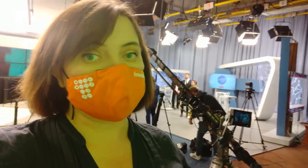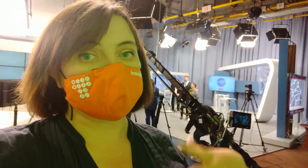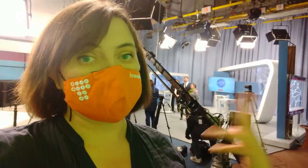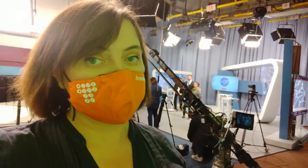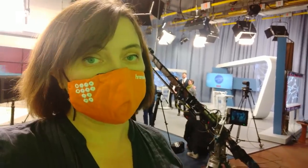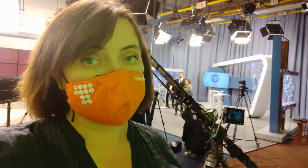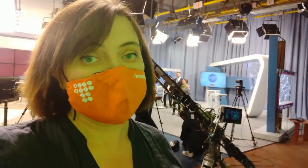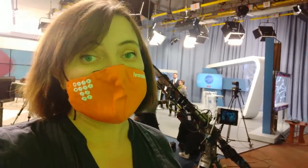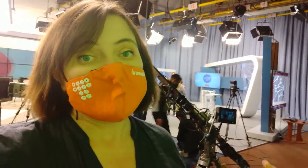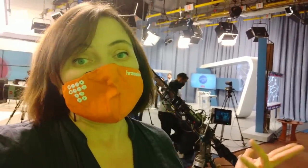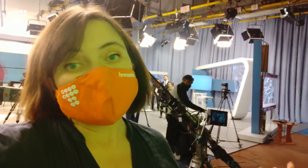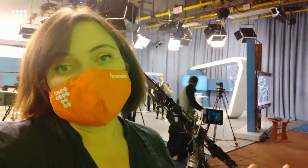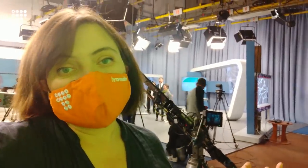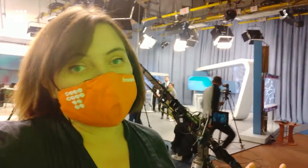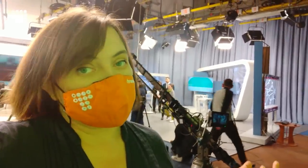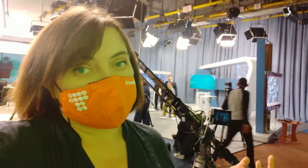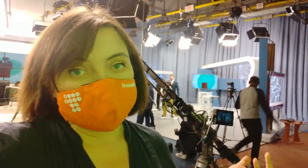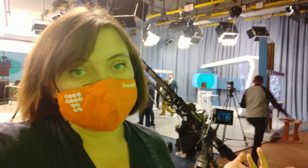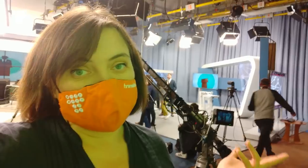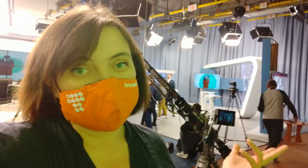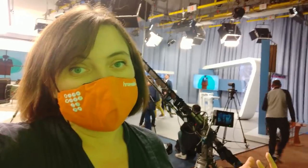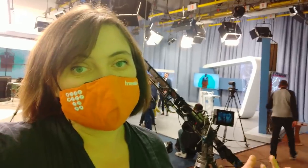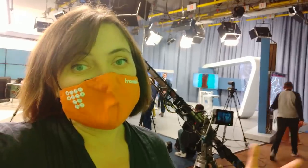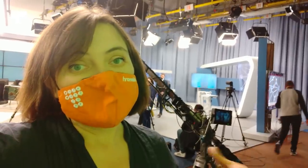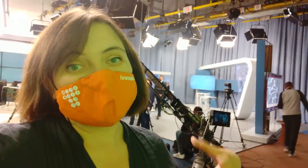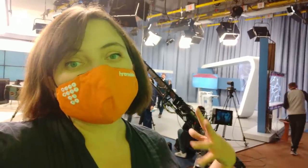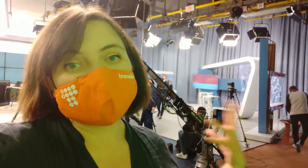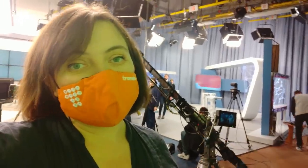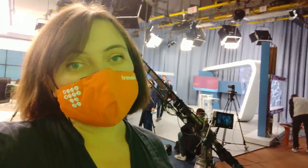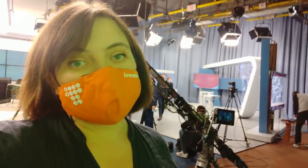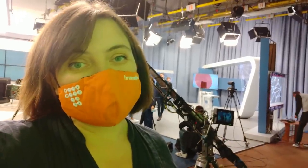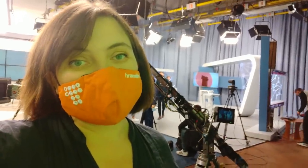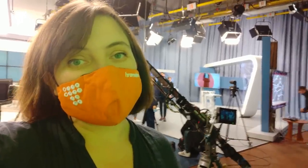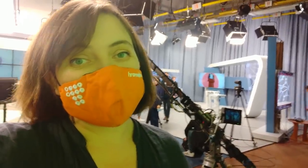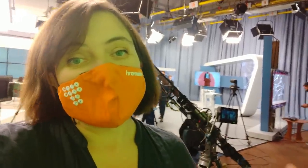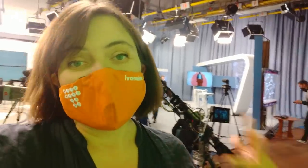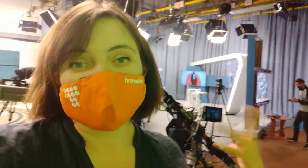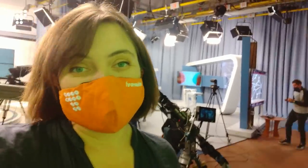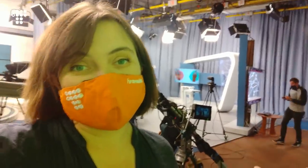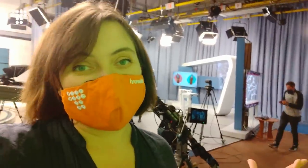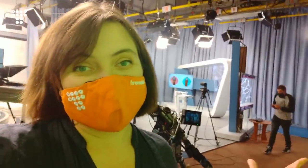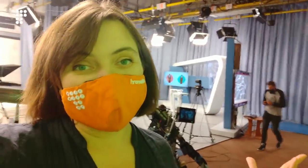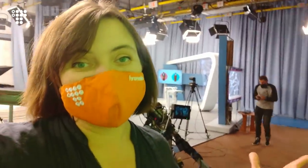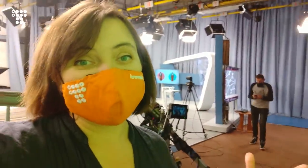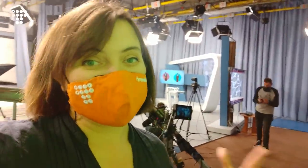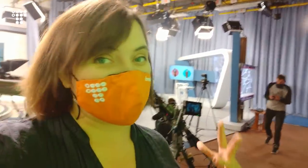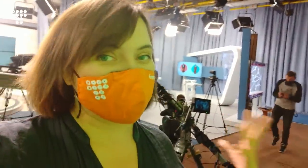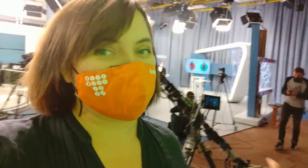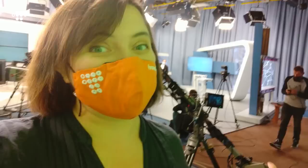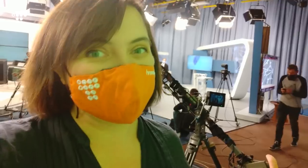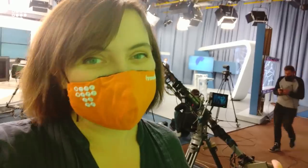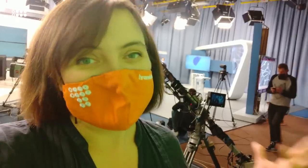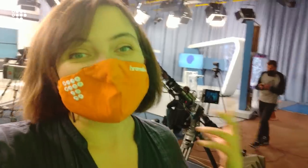претензії або свої уточнення. Я вирішила скористатись просто моментом і зробити ефір більш позитивним, аби кожен з кандидатів, можливо,